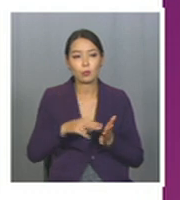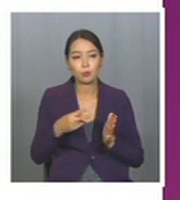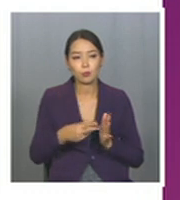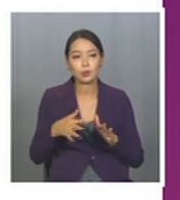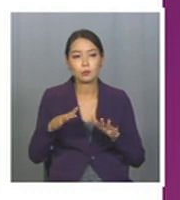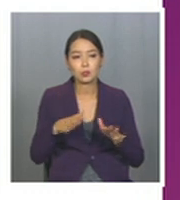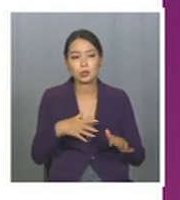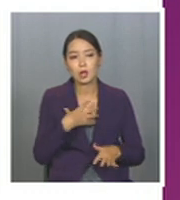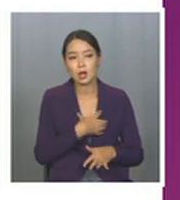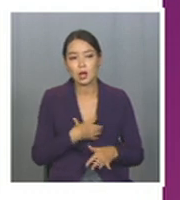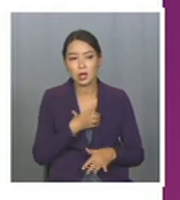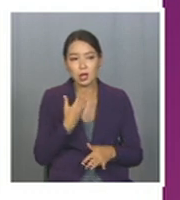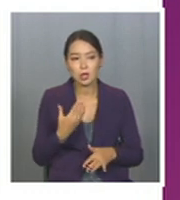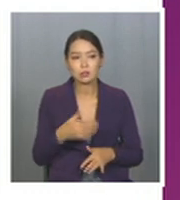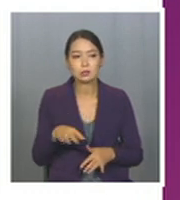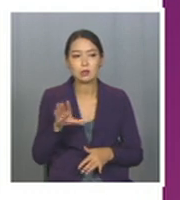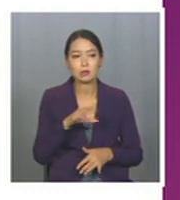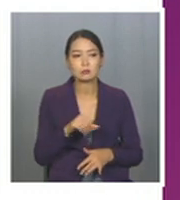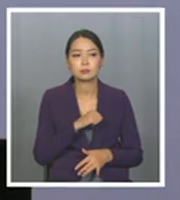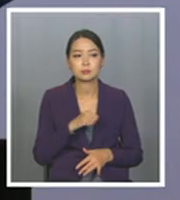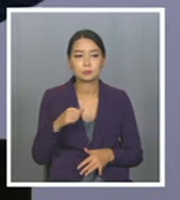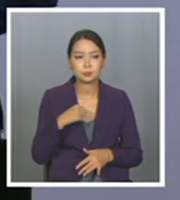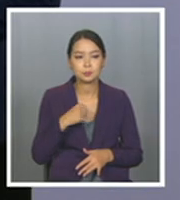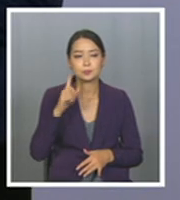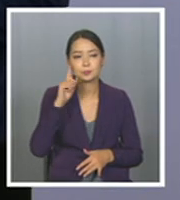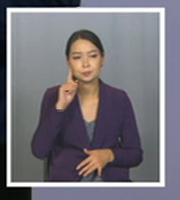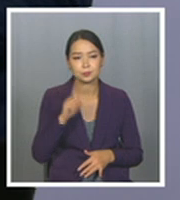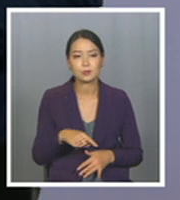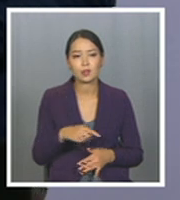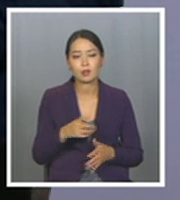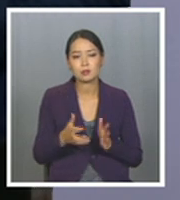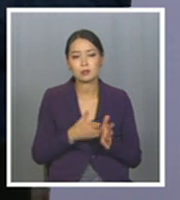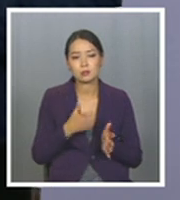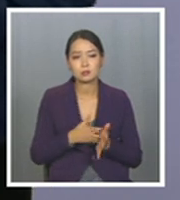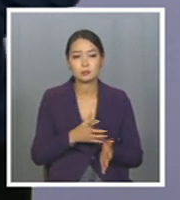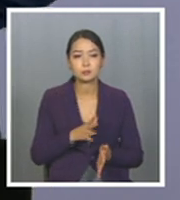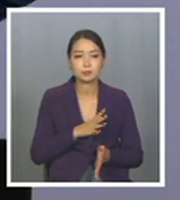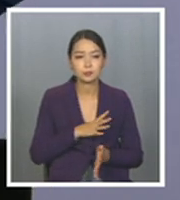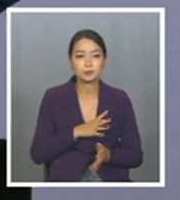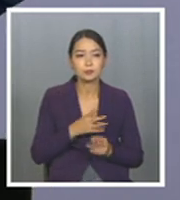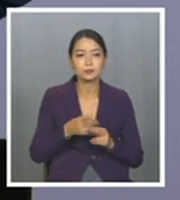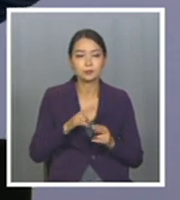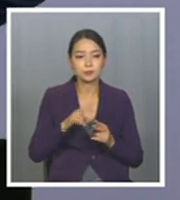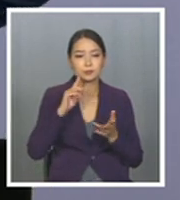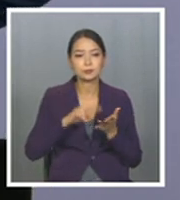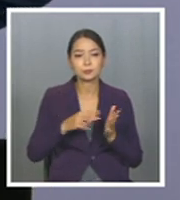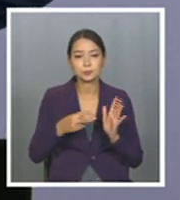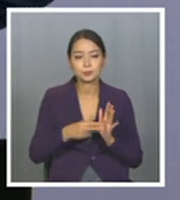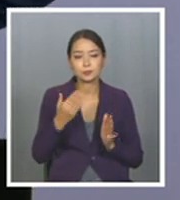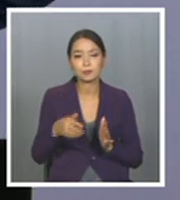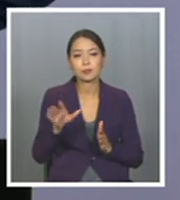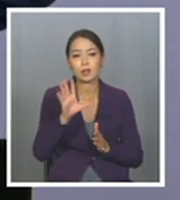білуді мүлдем қажет деп таппауы. Балалар, жоспарлы экономиканың дәл осы жүйелерін қарастыра